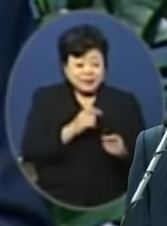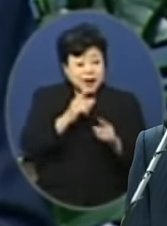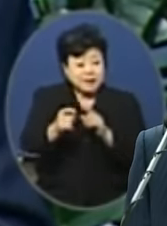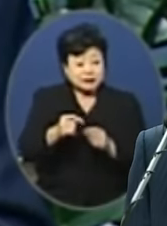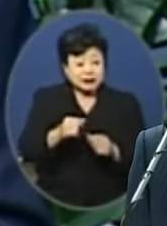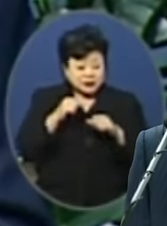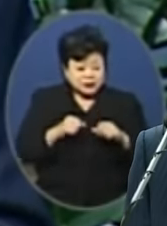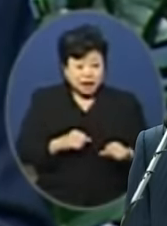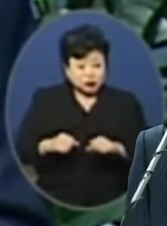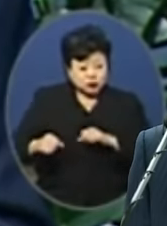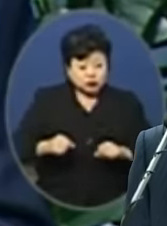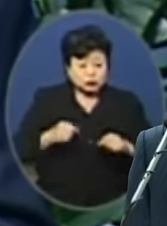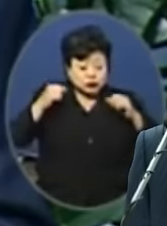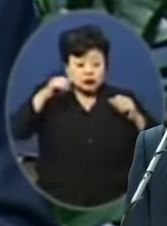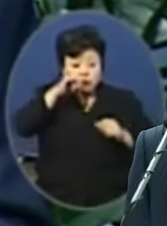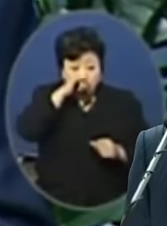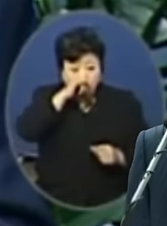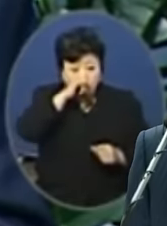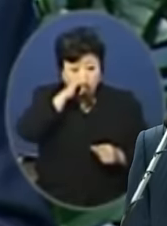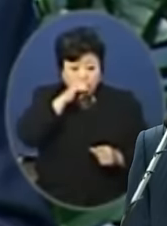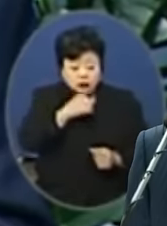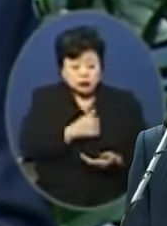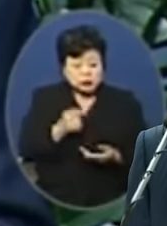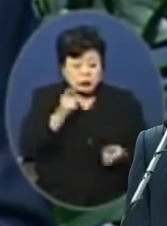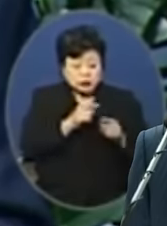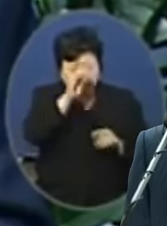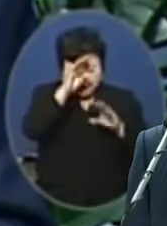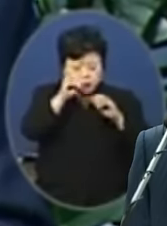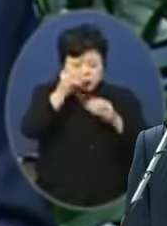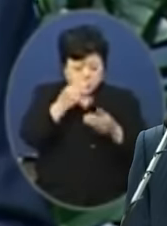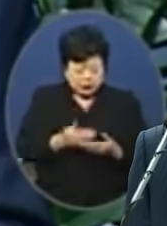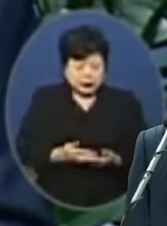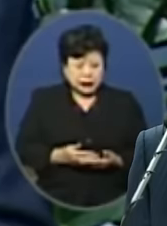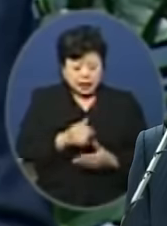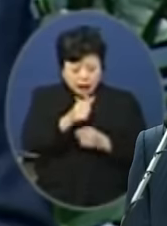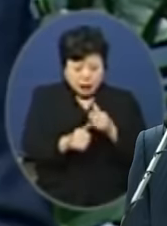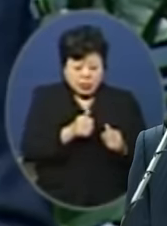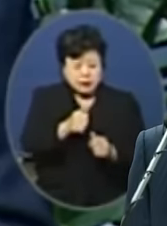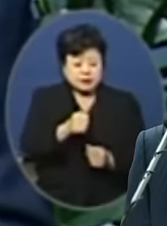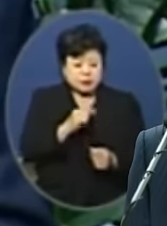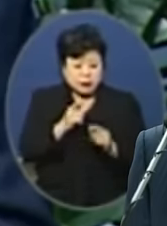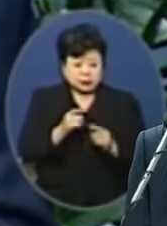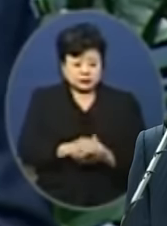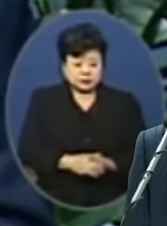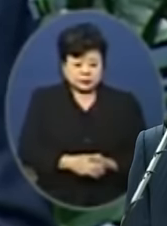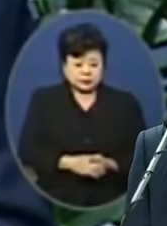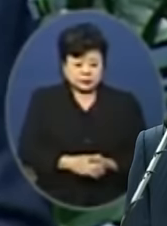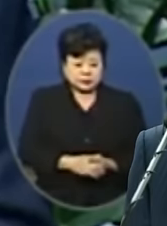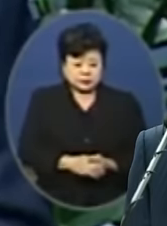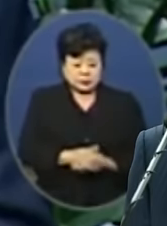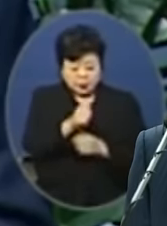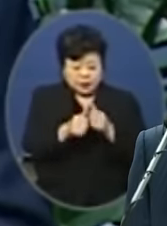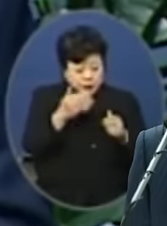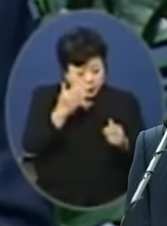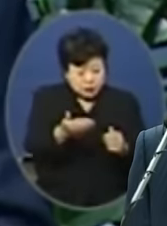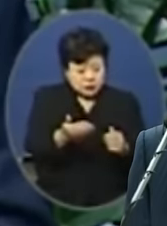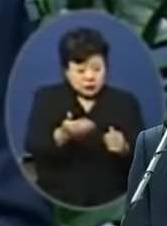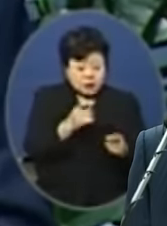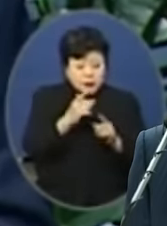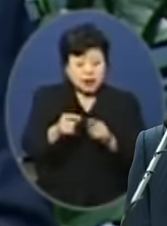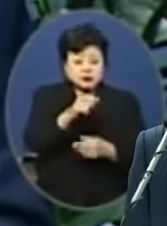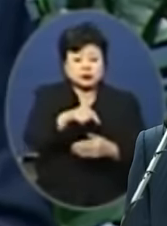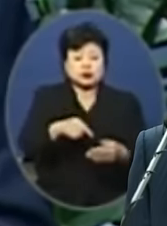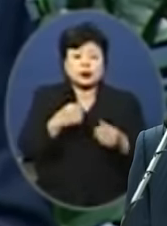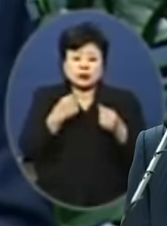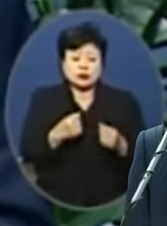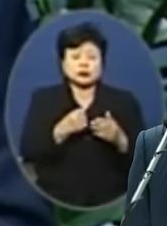말씀은 살았고 운동력이 있지 않습니까? 제가 채찍에 맞음으로 내가 나았다는 것은 바로 하나님인 것입니다. 하나님이 그 말씀 속에